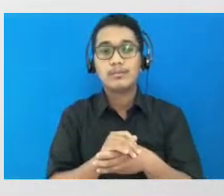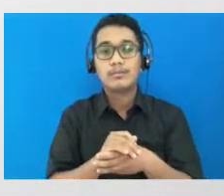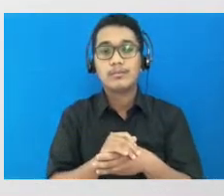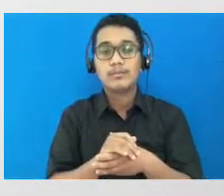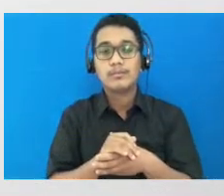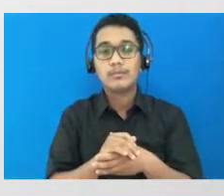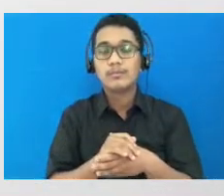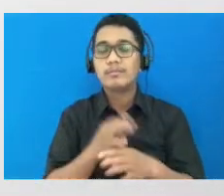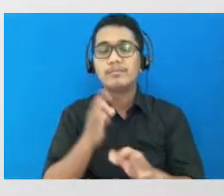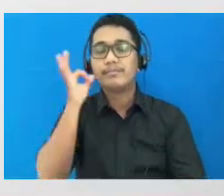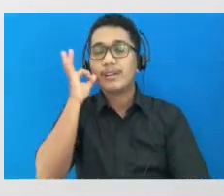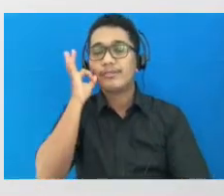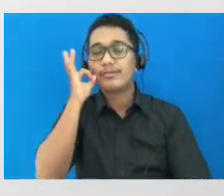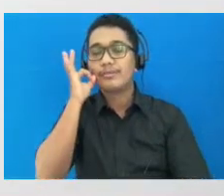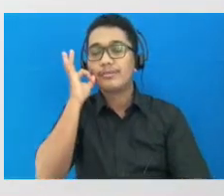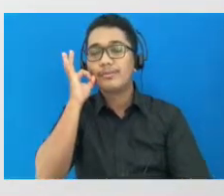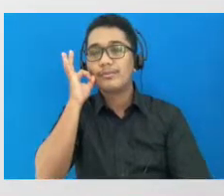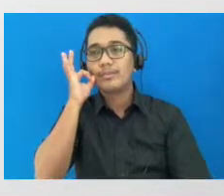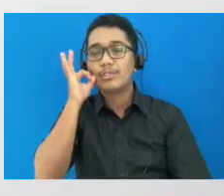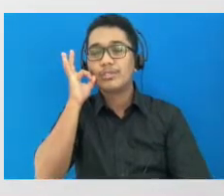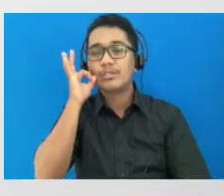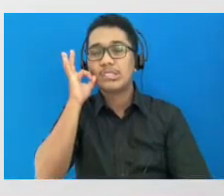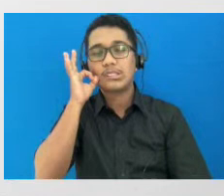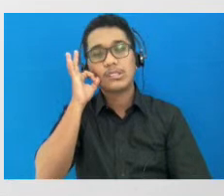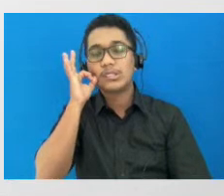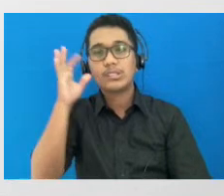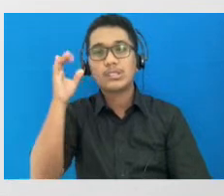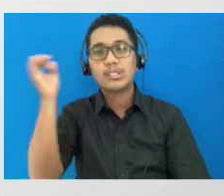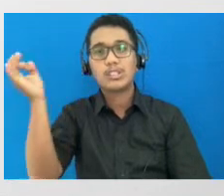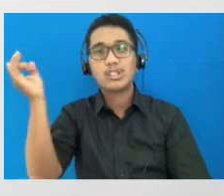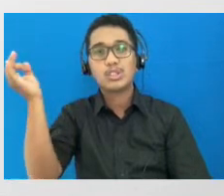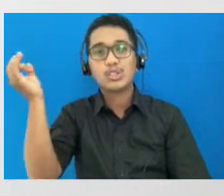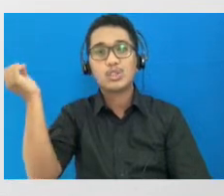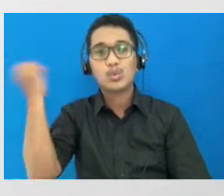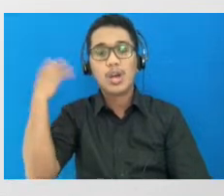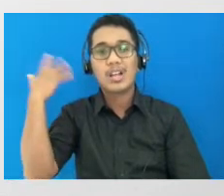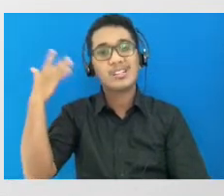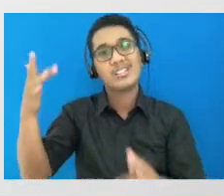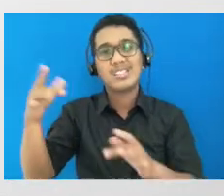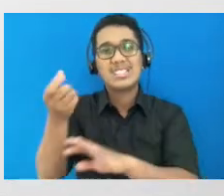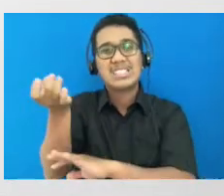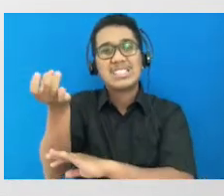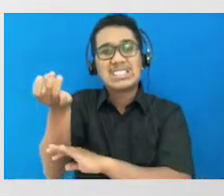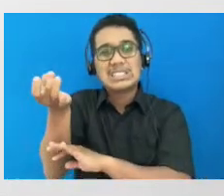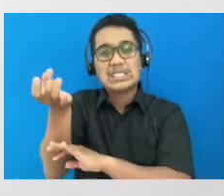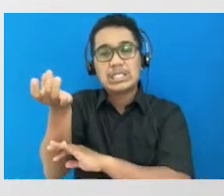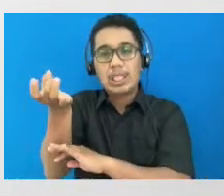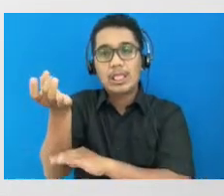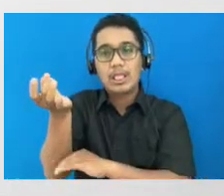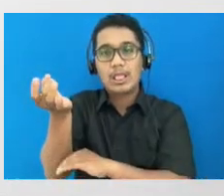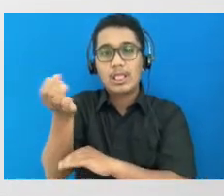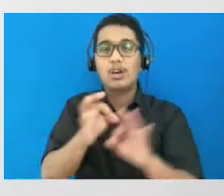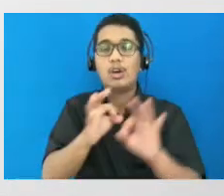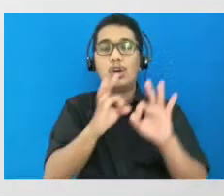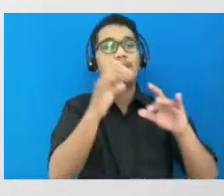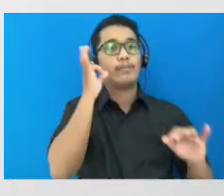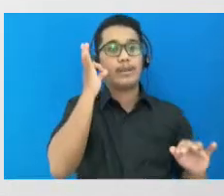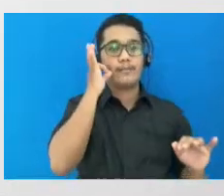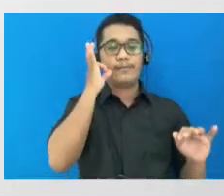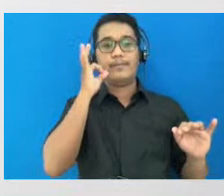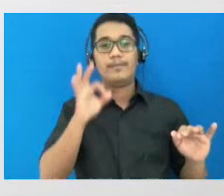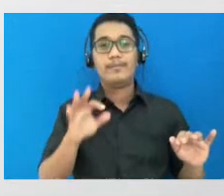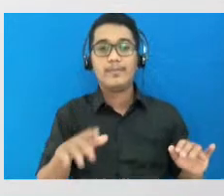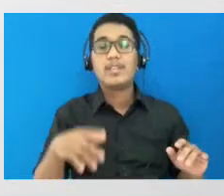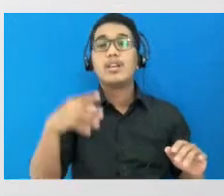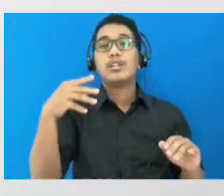kasus insiden. Suaranya terlalu kecil Pak, mungkin bisa lebih keras. Silakan. Ya maaf. Saya kira